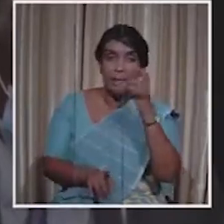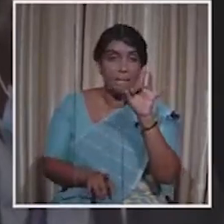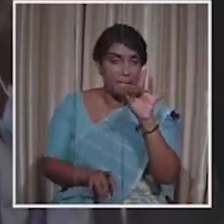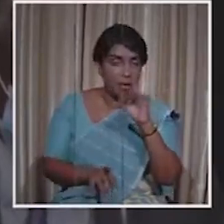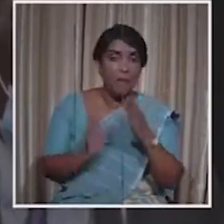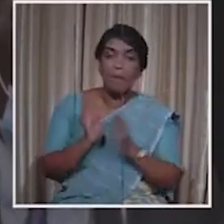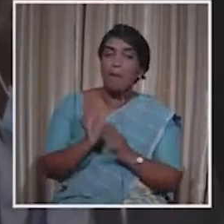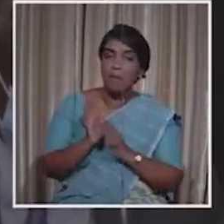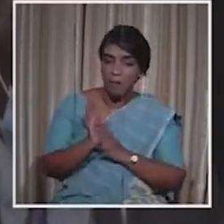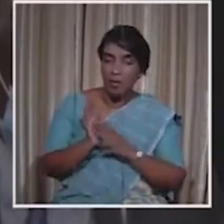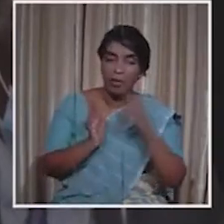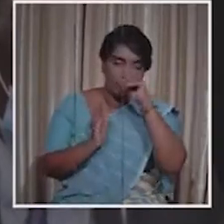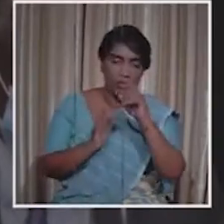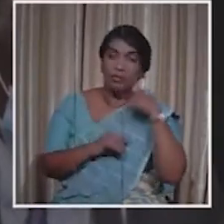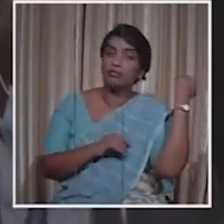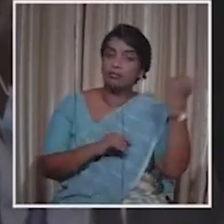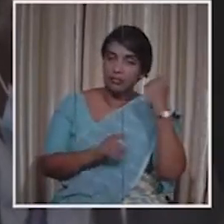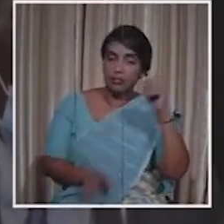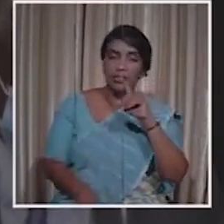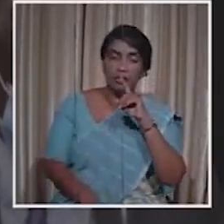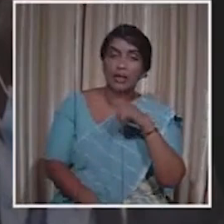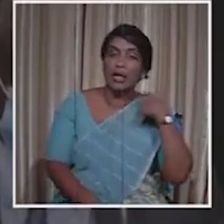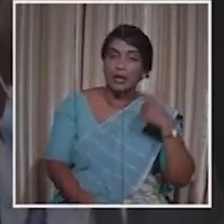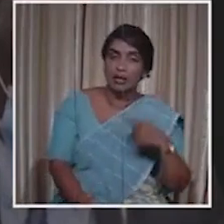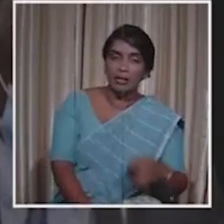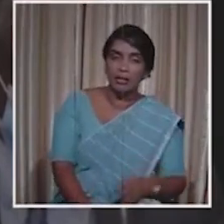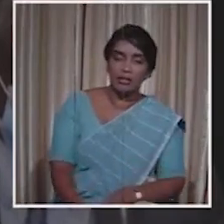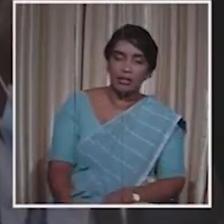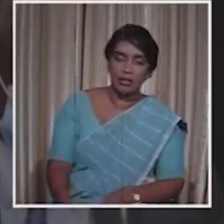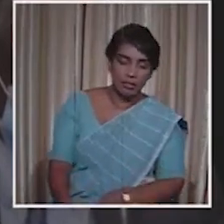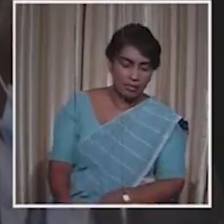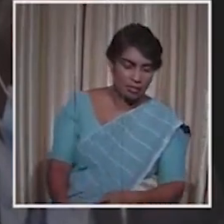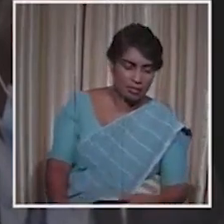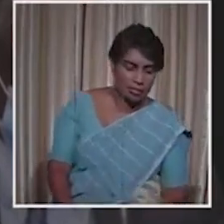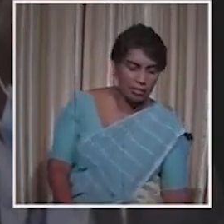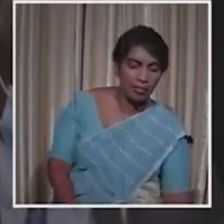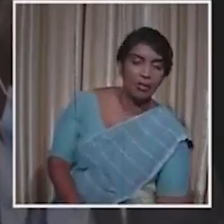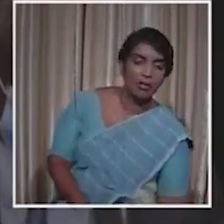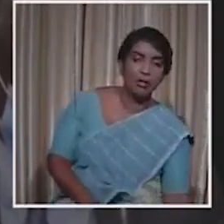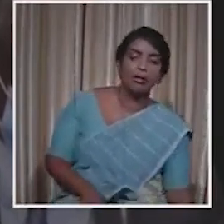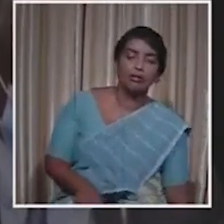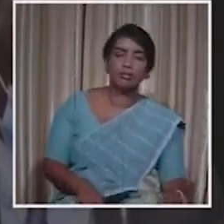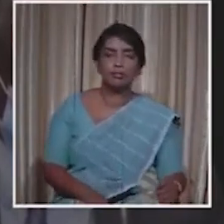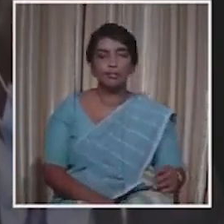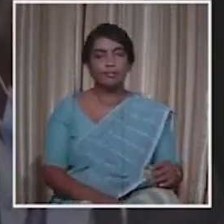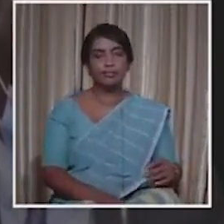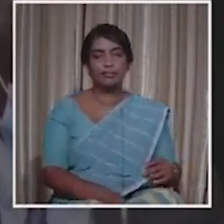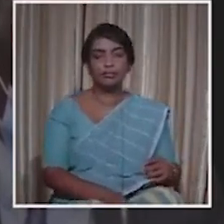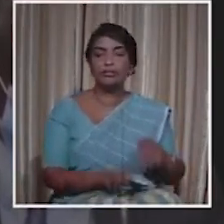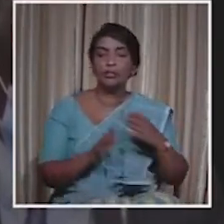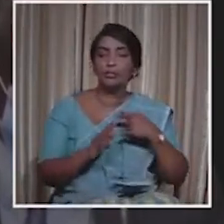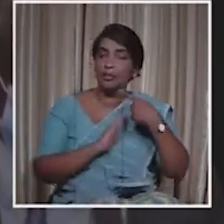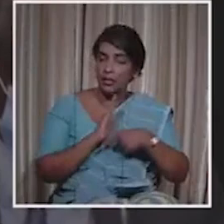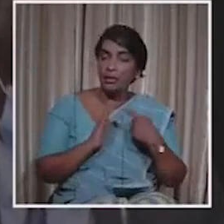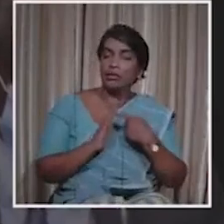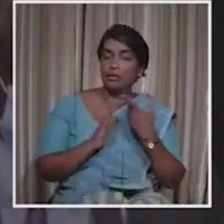உரையாற்றினார். இலங்கைக்கு நான் என்னுடைய அனுபவத்திலே சொல்கிறேன், இலங்கைக்கு ஒரு கூட்டு சமஷ்டி, கூட்டுறவு சமஷ்டி தான் மிகவும்